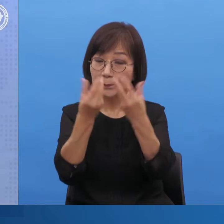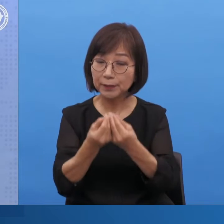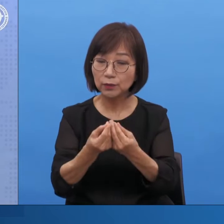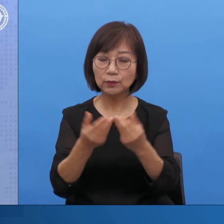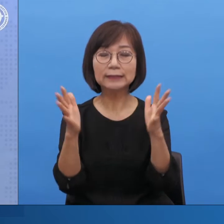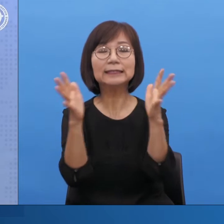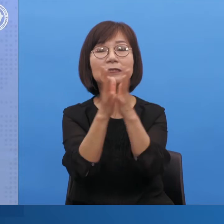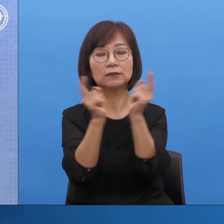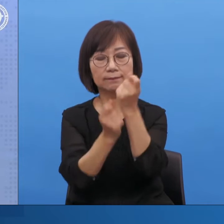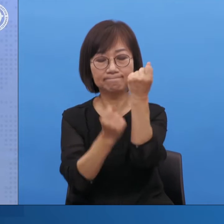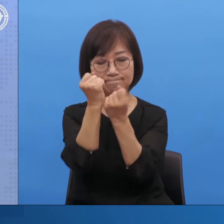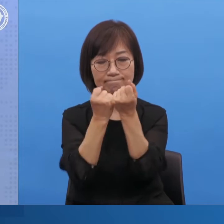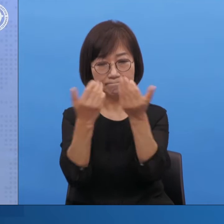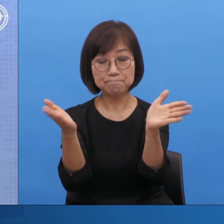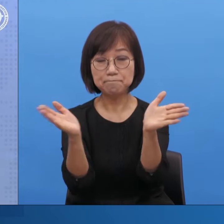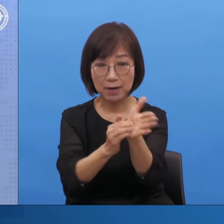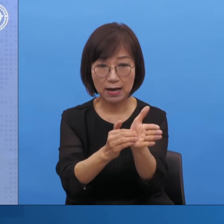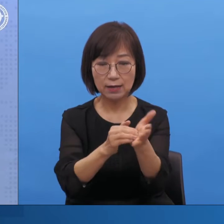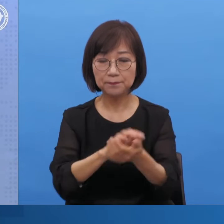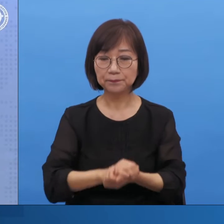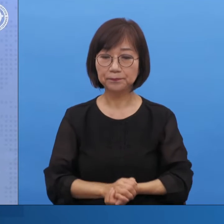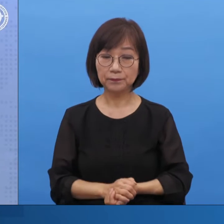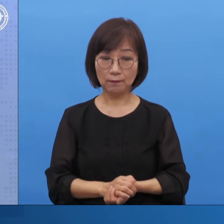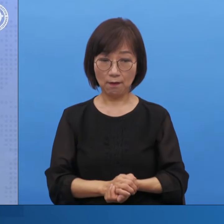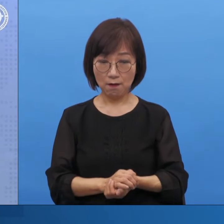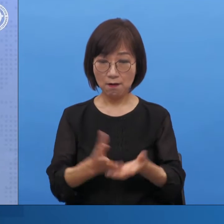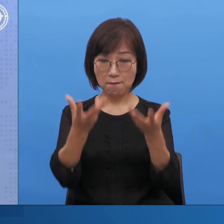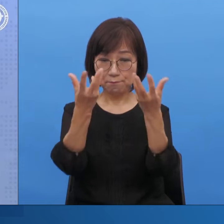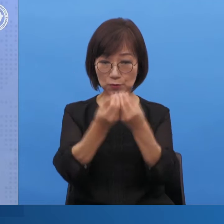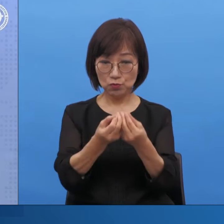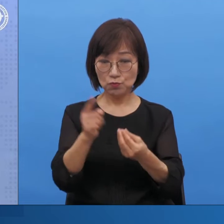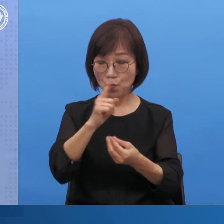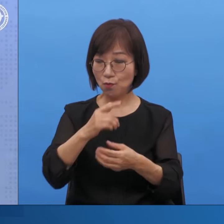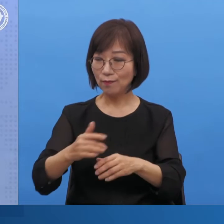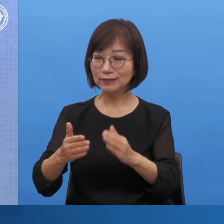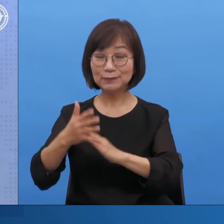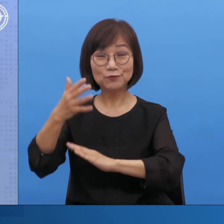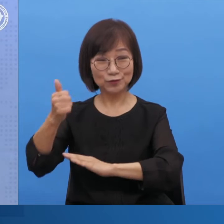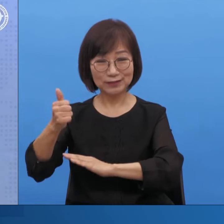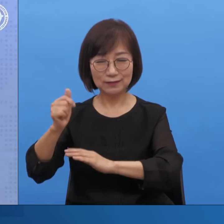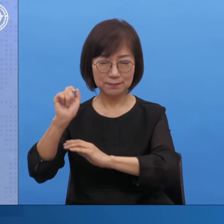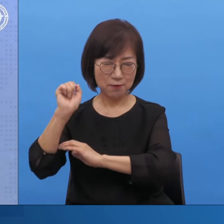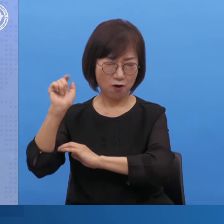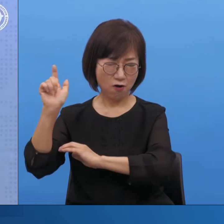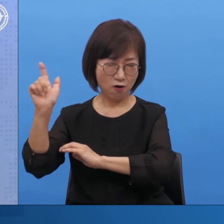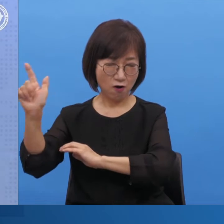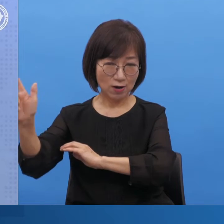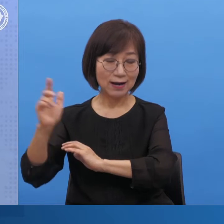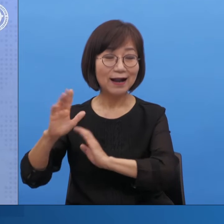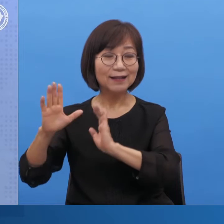gave this parable. 주인이 멀리 가서 포도원을 맡겼는데